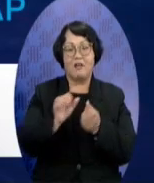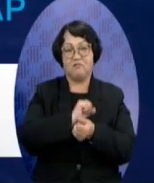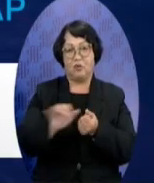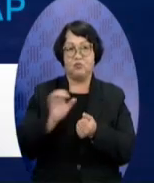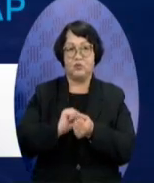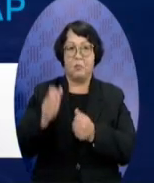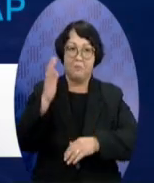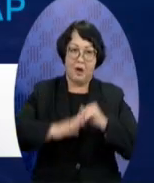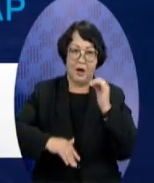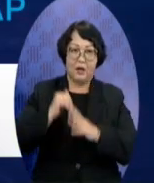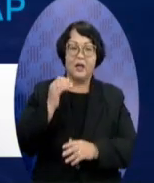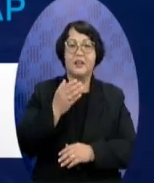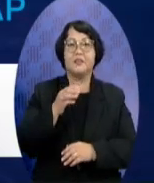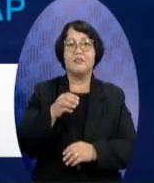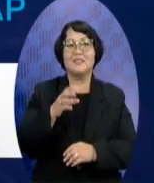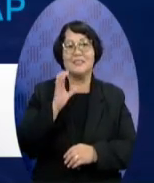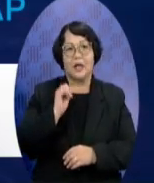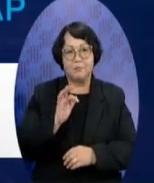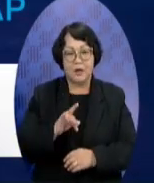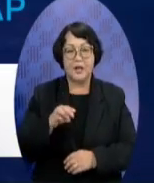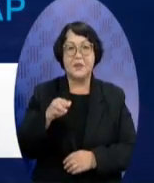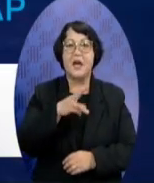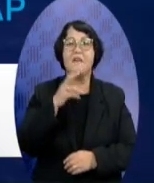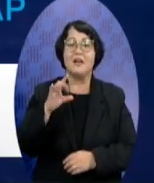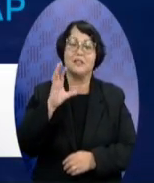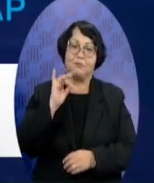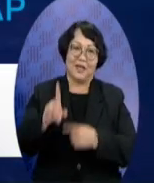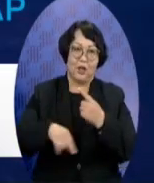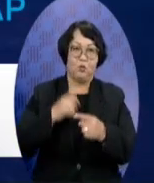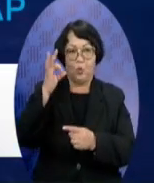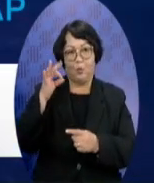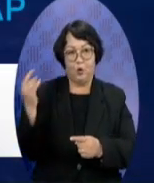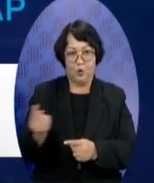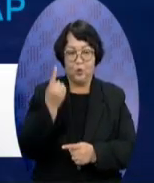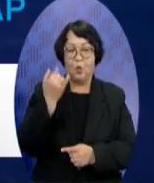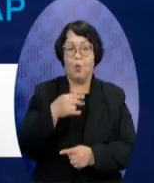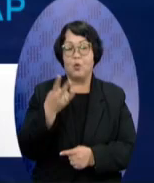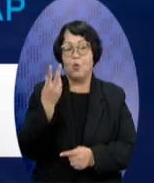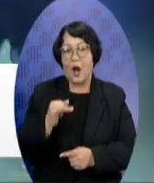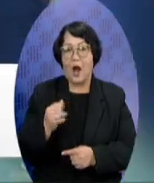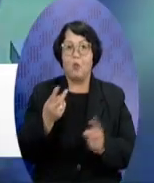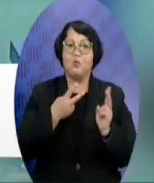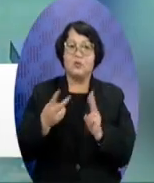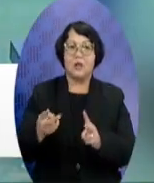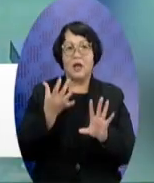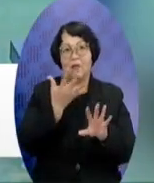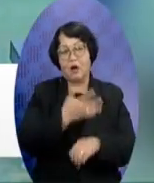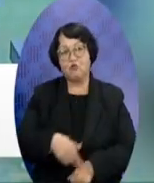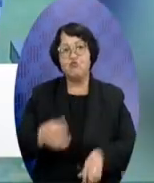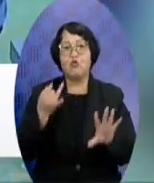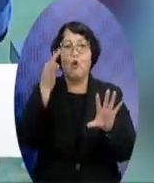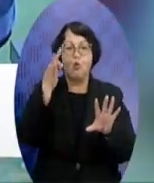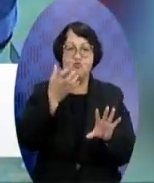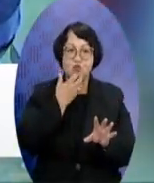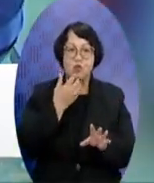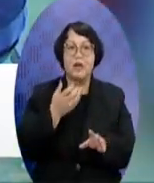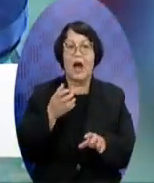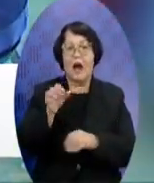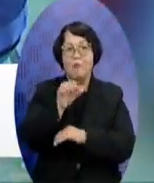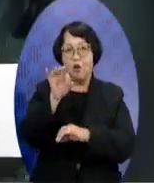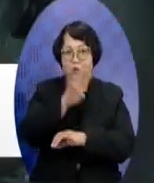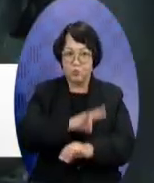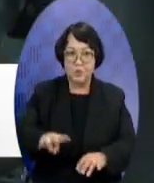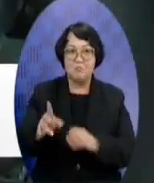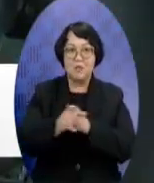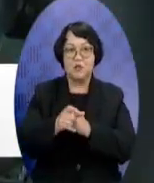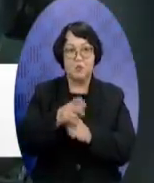салбар өндөр хувийг эзэлж байгаа маа. Харин уул уурхай болон үйлчлэгээний салбар 5-7 хувийг эзэлж байгаа маа. Аймаг орон нутгийн үйл ажиллагаа явуулж байгаа мэрэгжлийн